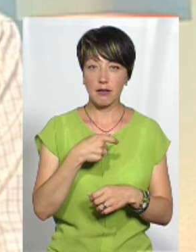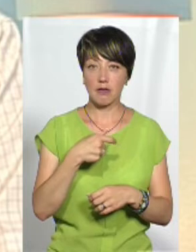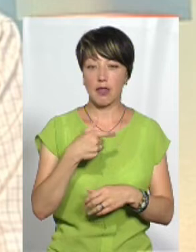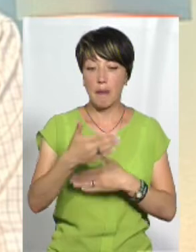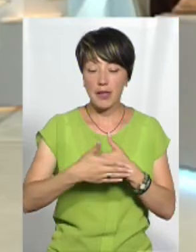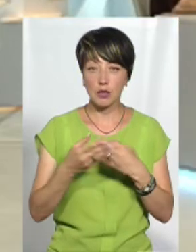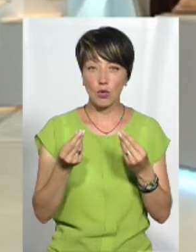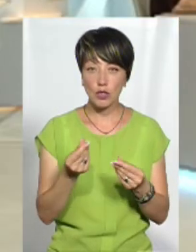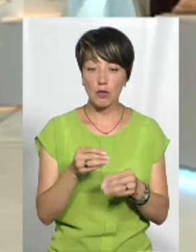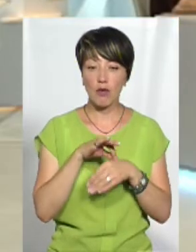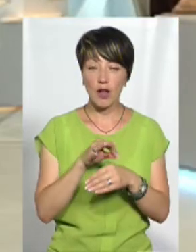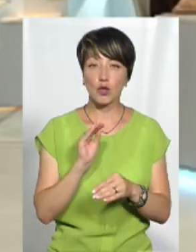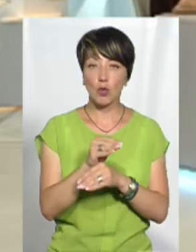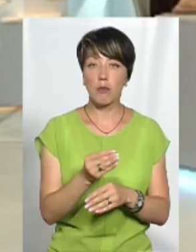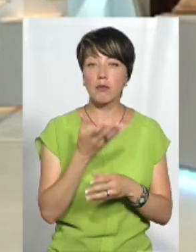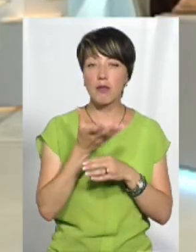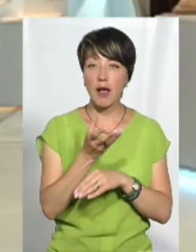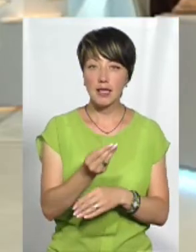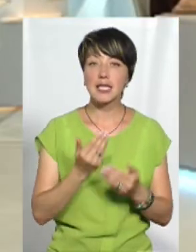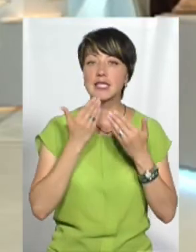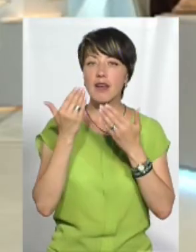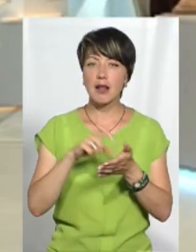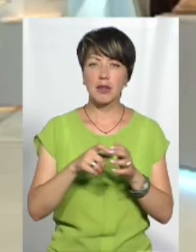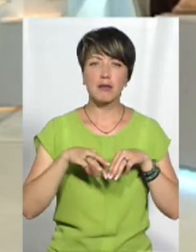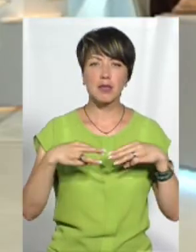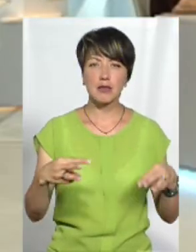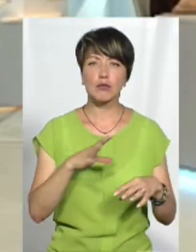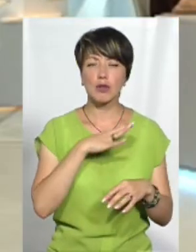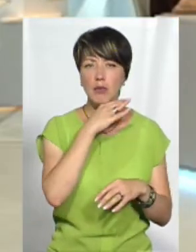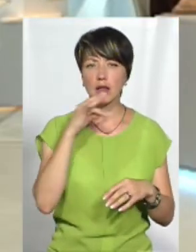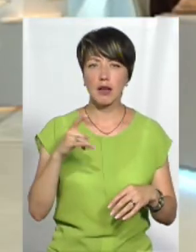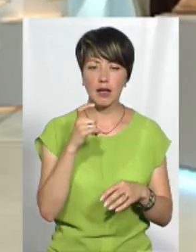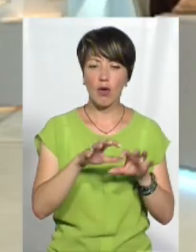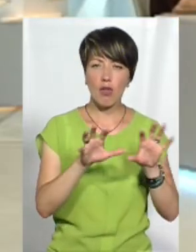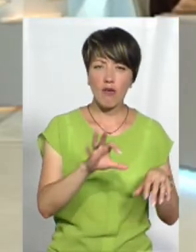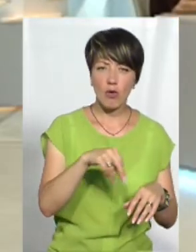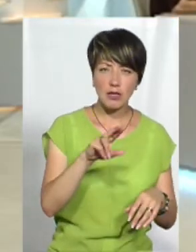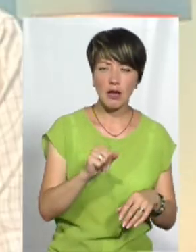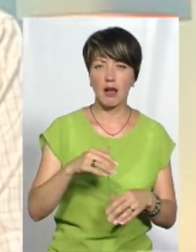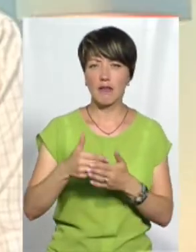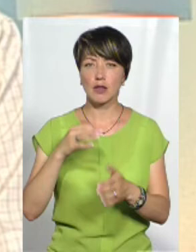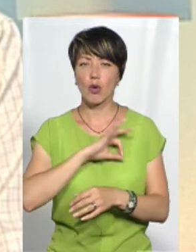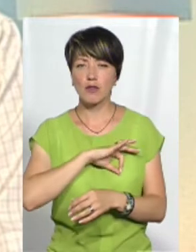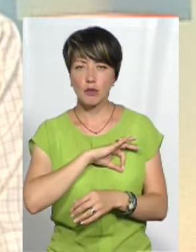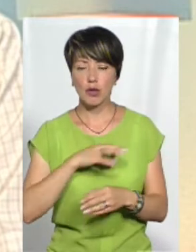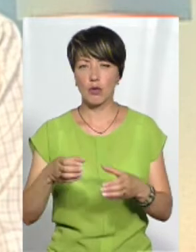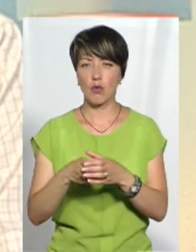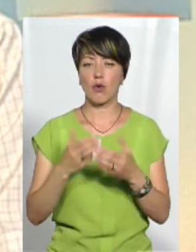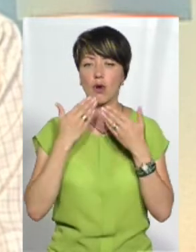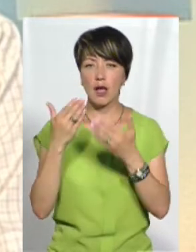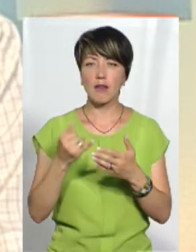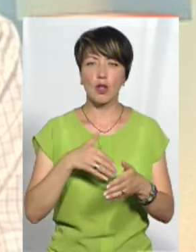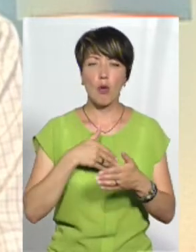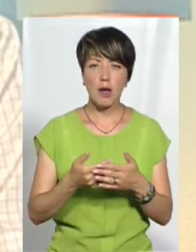доплат. Звернення до Кабінету міністрів, вони були неодноразові і не тільки від голови ОДА, були і від профспілок, і